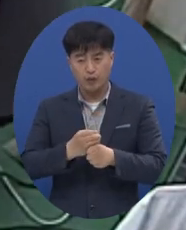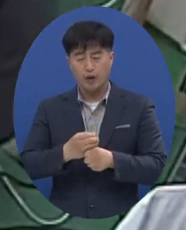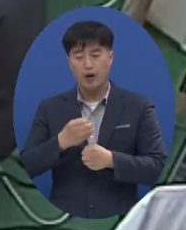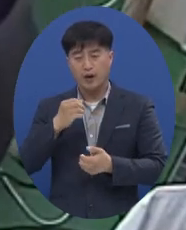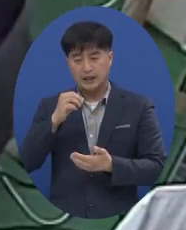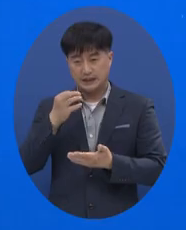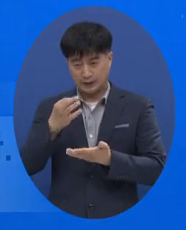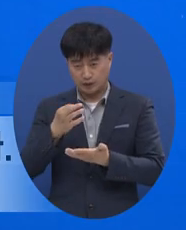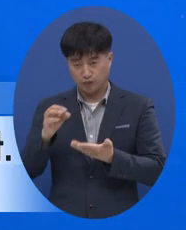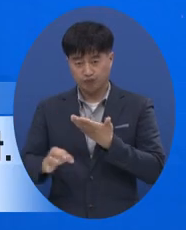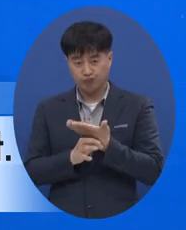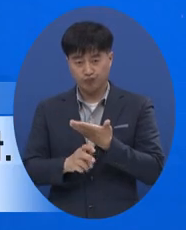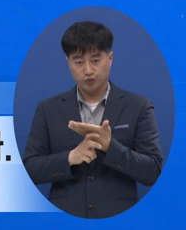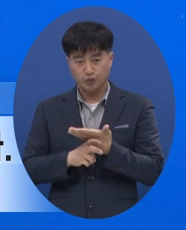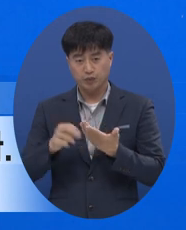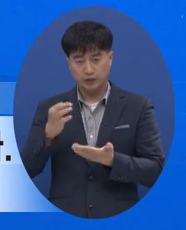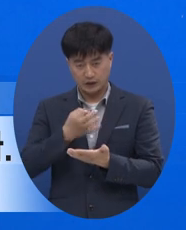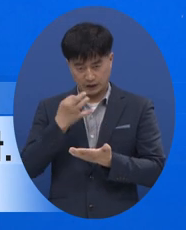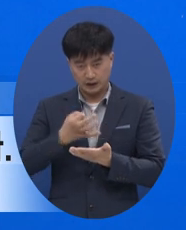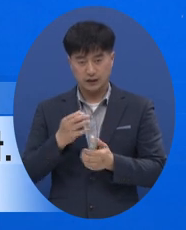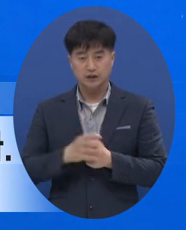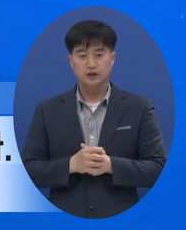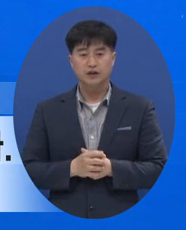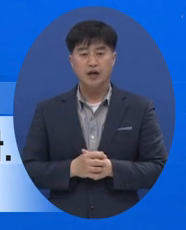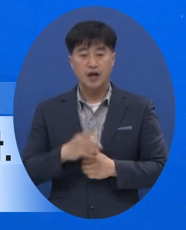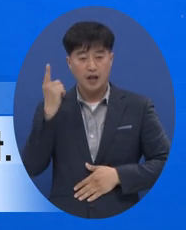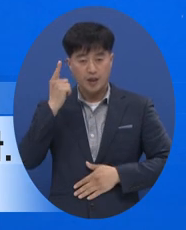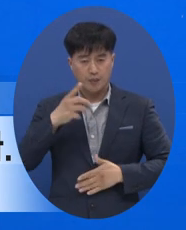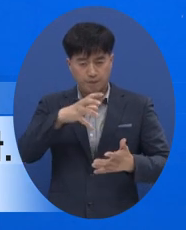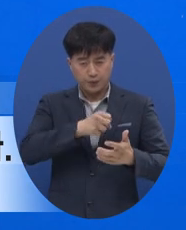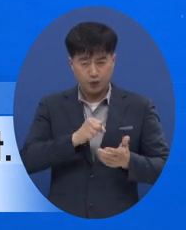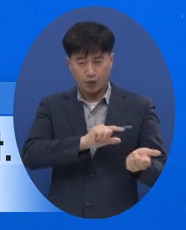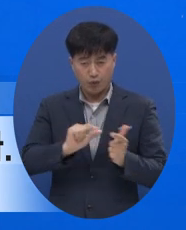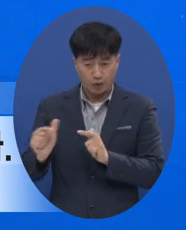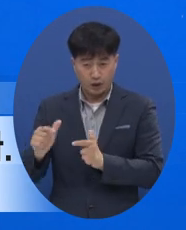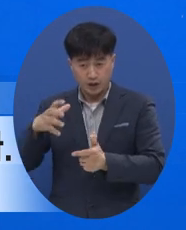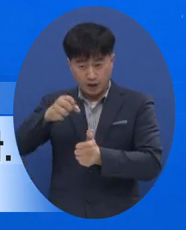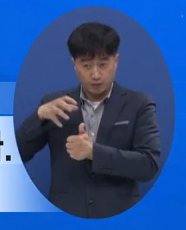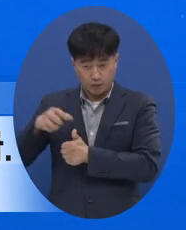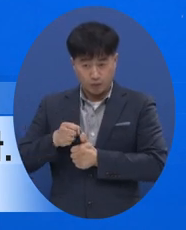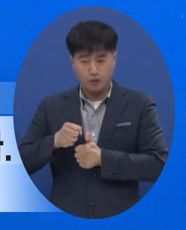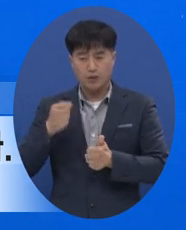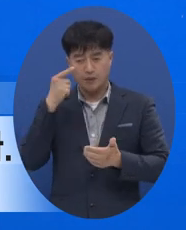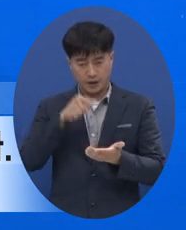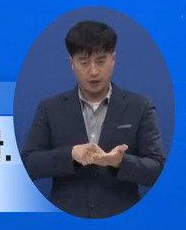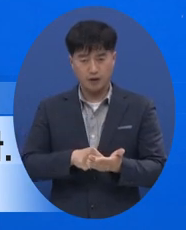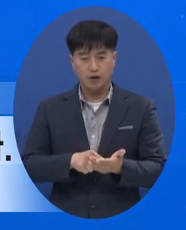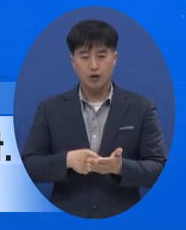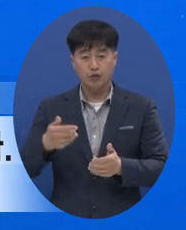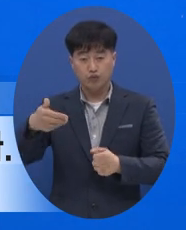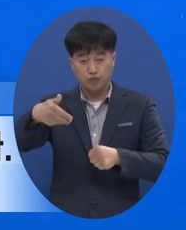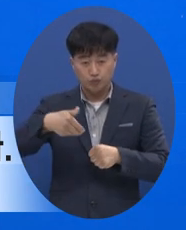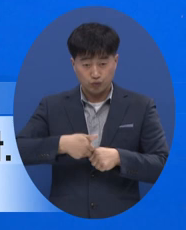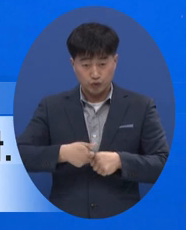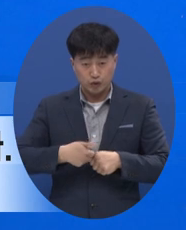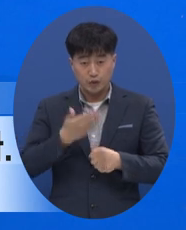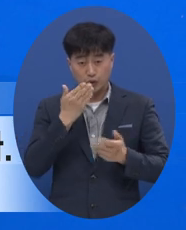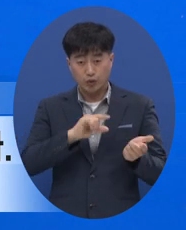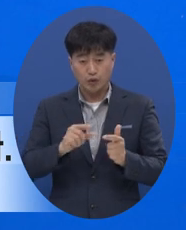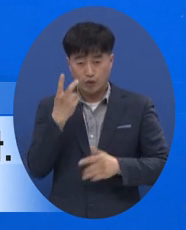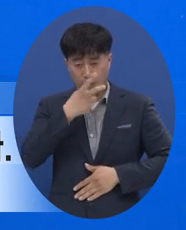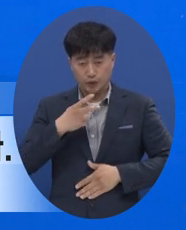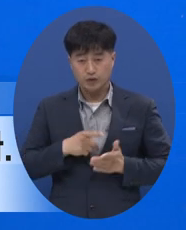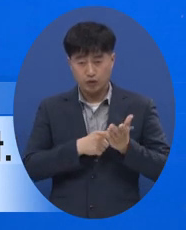취했습니다. 핸드폰을 압수하고 각종 장부를 전부 압수를 해서 저희가 찾아낸 겁니다. 수입식품 검사소에 제출한